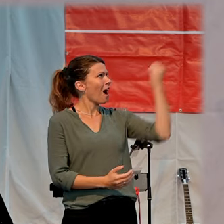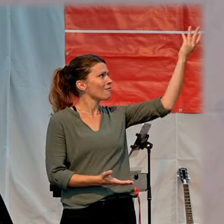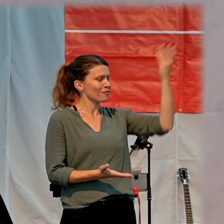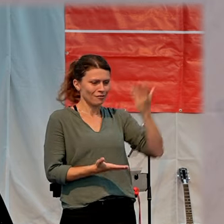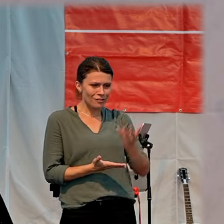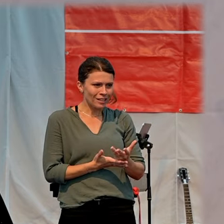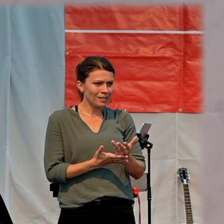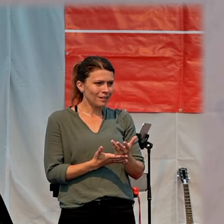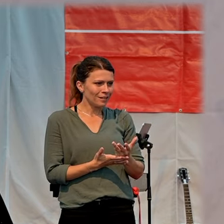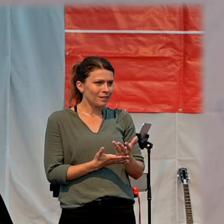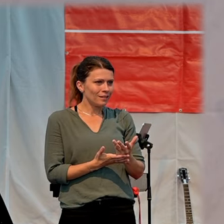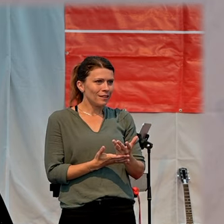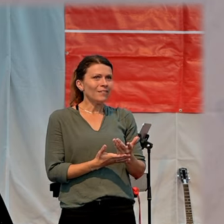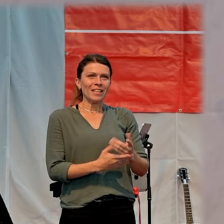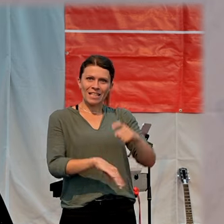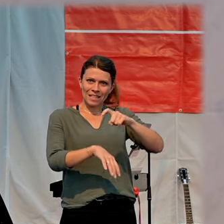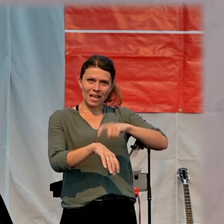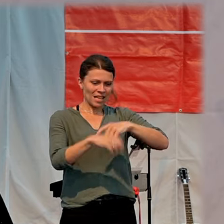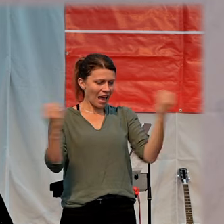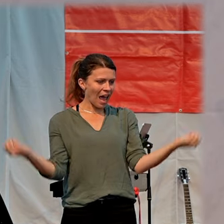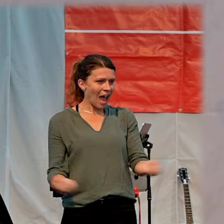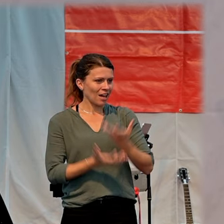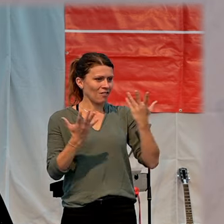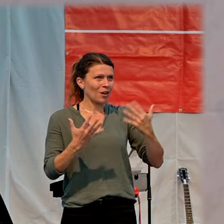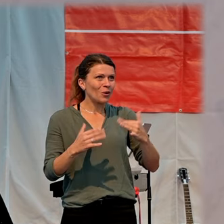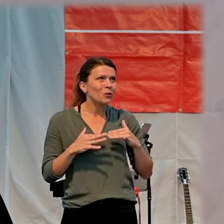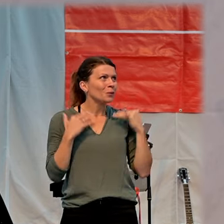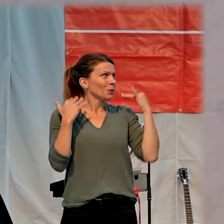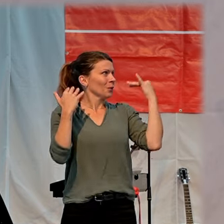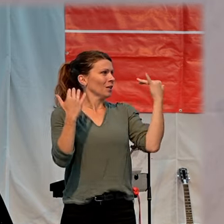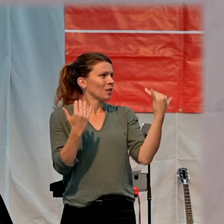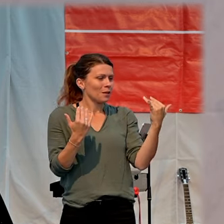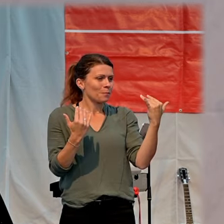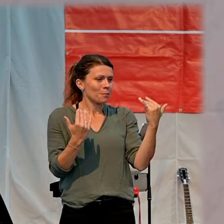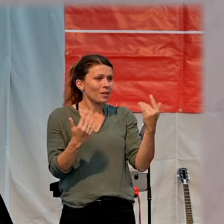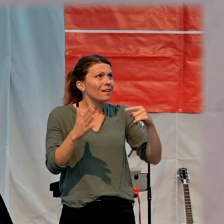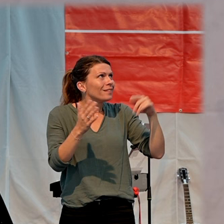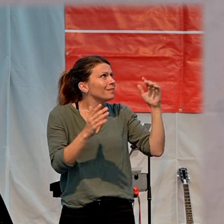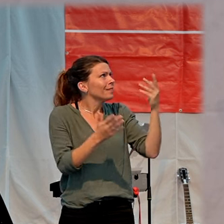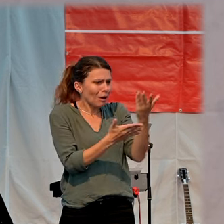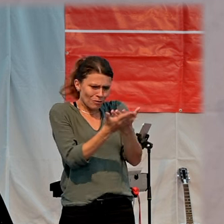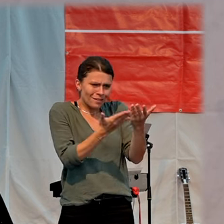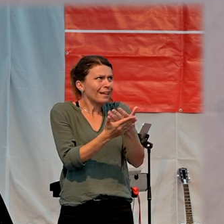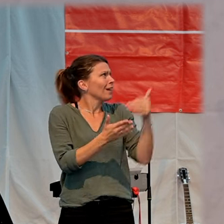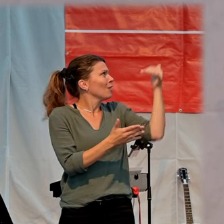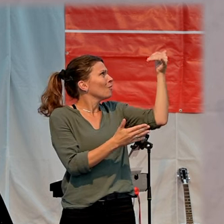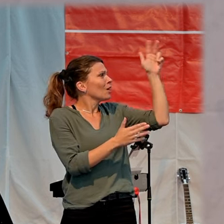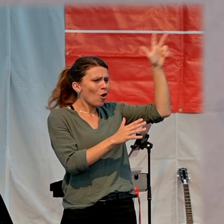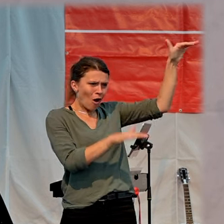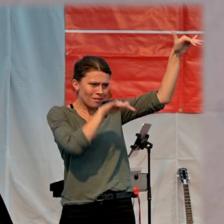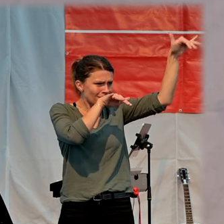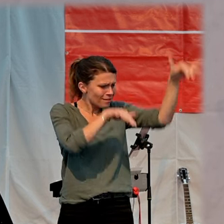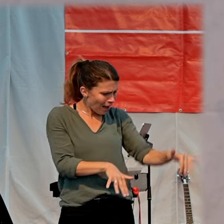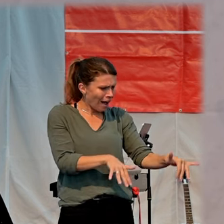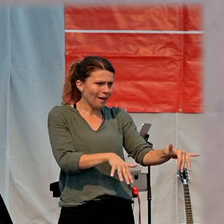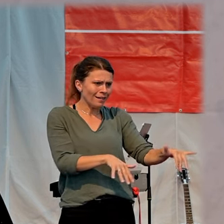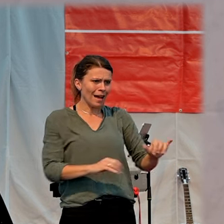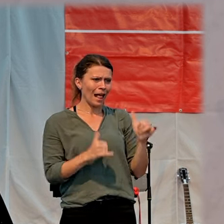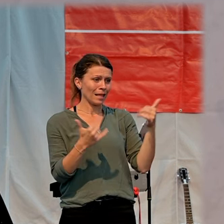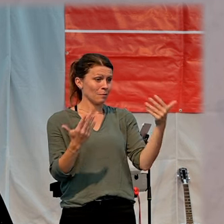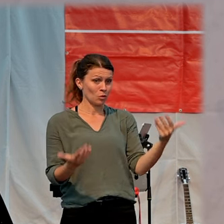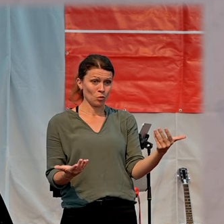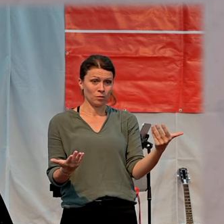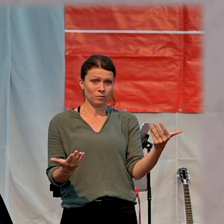eine Zeit der Erquickung, ein Zeichen der Gegenwart Gottes. Das Heil ist jedoch nicht